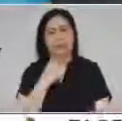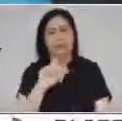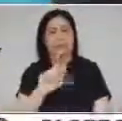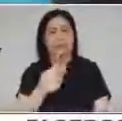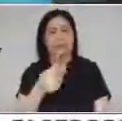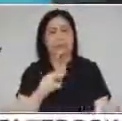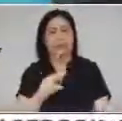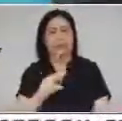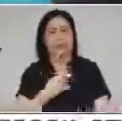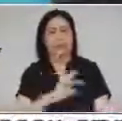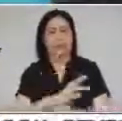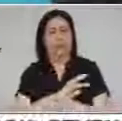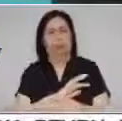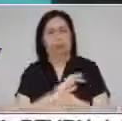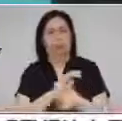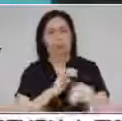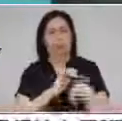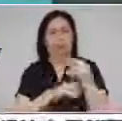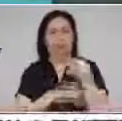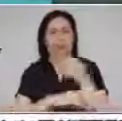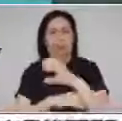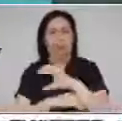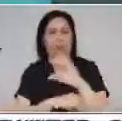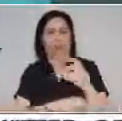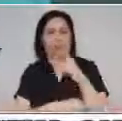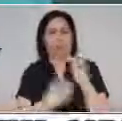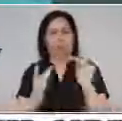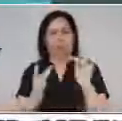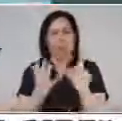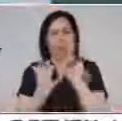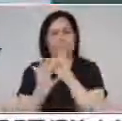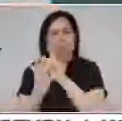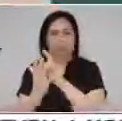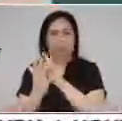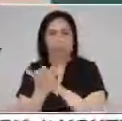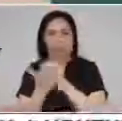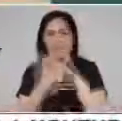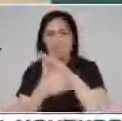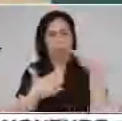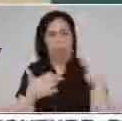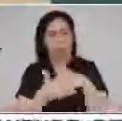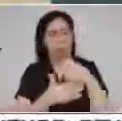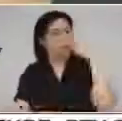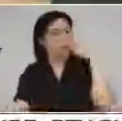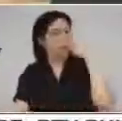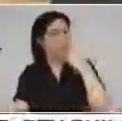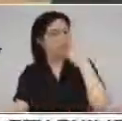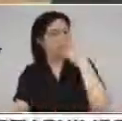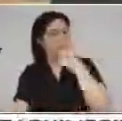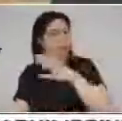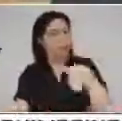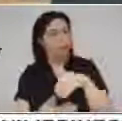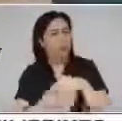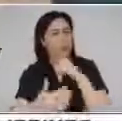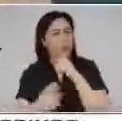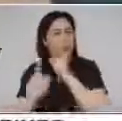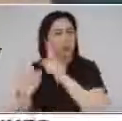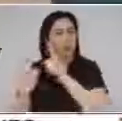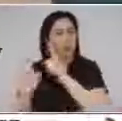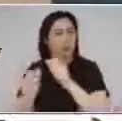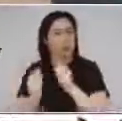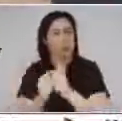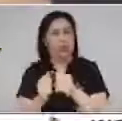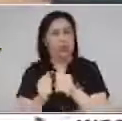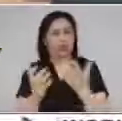kung ganyan, ang sistema pa rin. At maagad-agad din malalaman natin kung saan ang galing yan. Pero